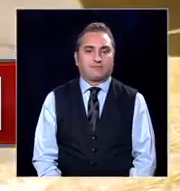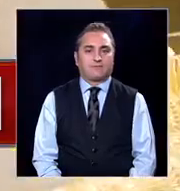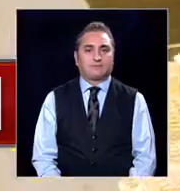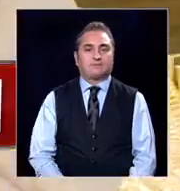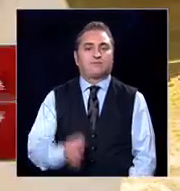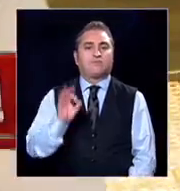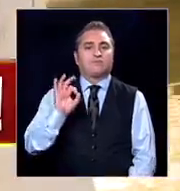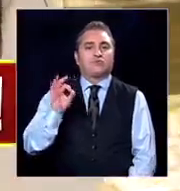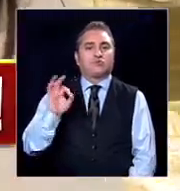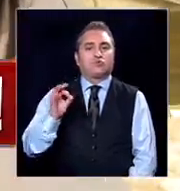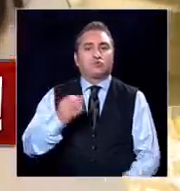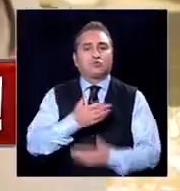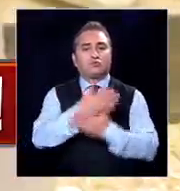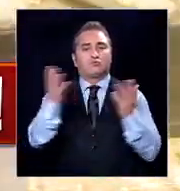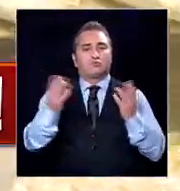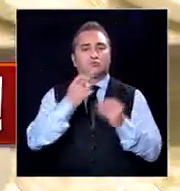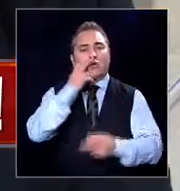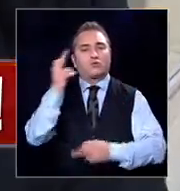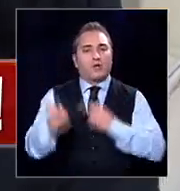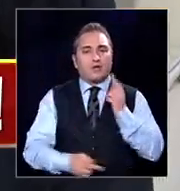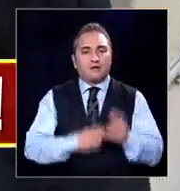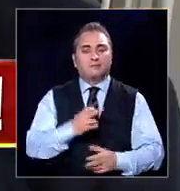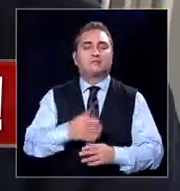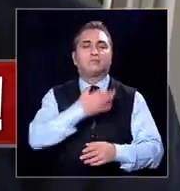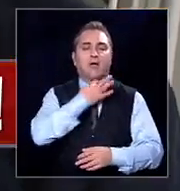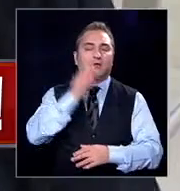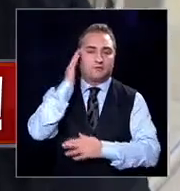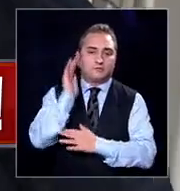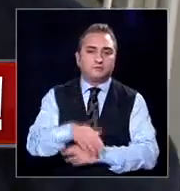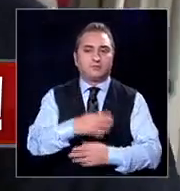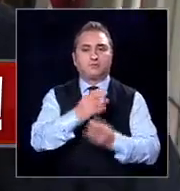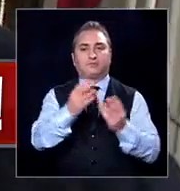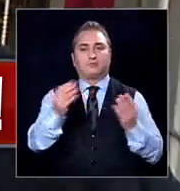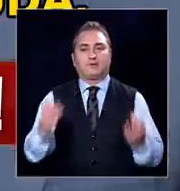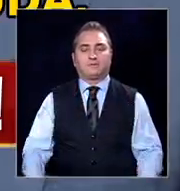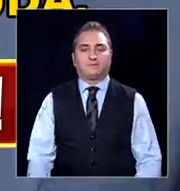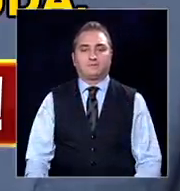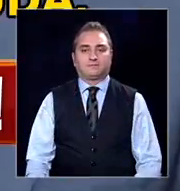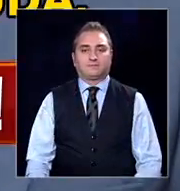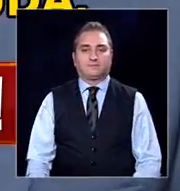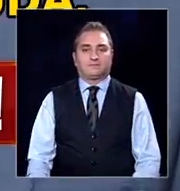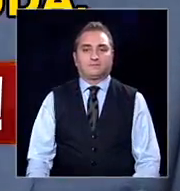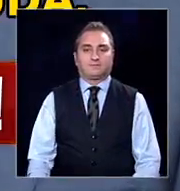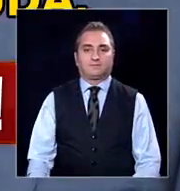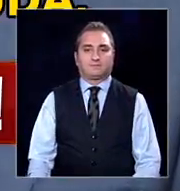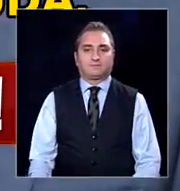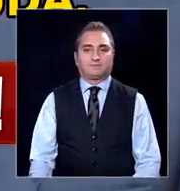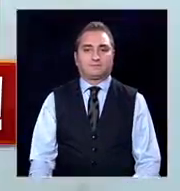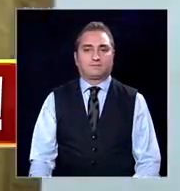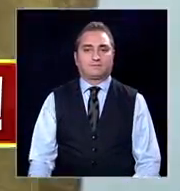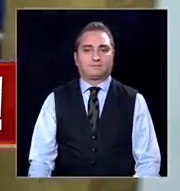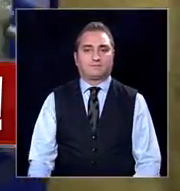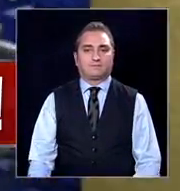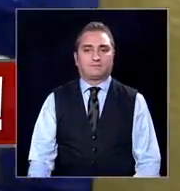Onlarca kuyumcu dolandırılmış, mağdur olmuştu. Her şeyden öte kurtulduk. Kuyumcu olarak rahatladık. Gerçekten destan yazdılar bu